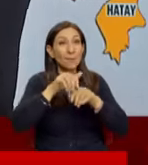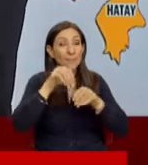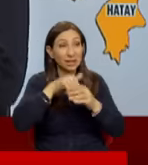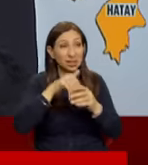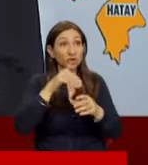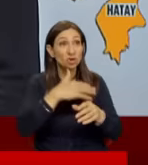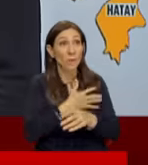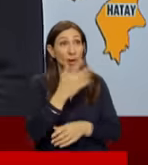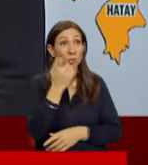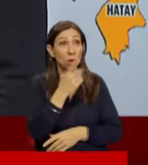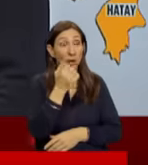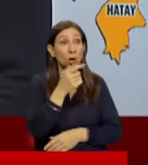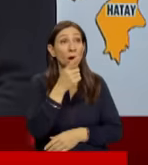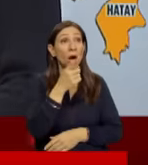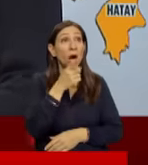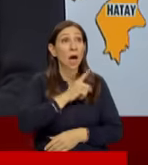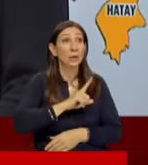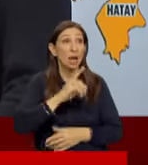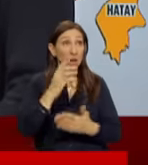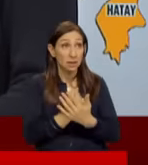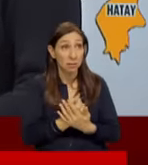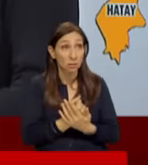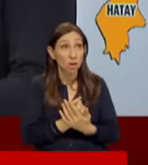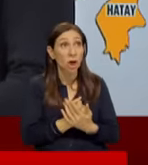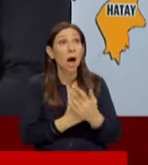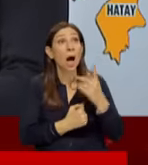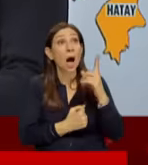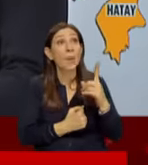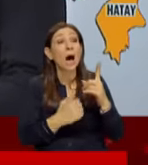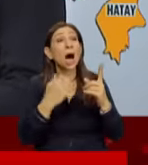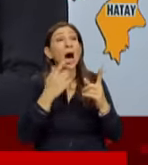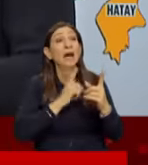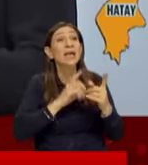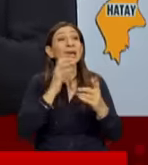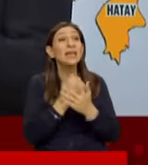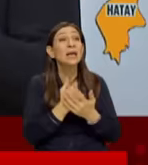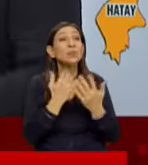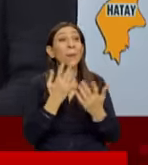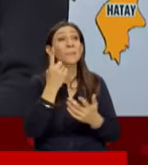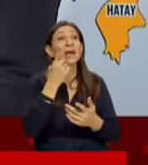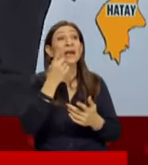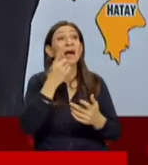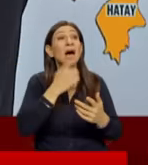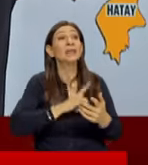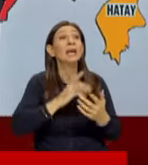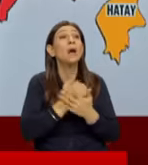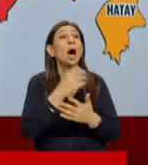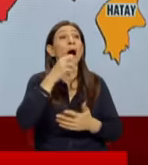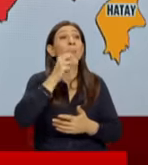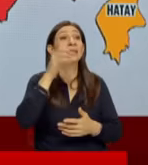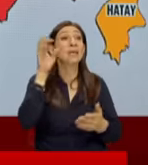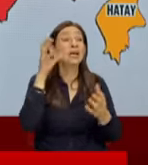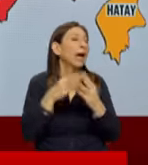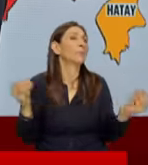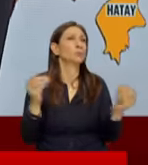CHP. Ama belediye aday başkanlığında kazanmış. Aday kazanmış ama bir yandan da sadece aday kazanmamış, AKP kaybetmiş.